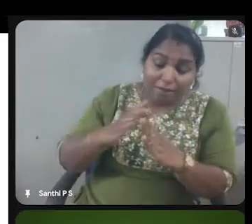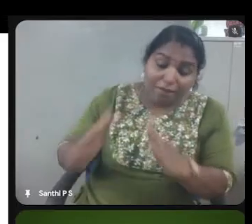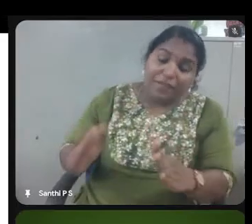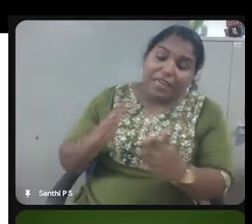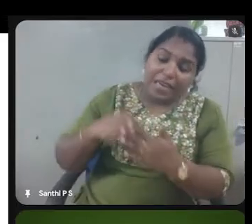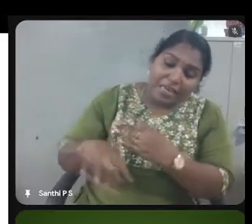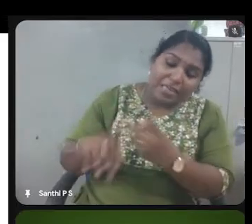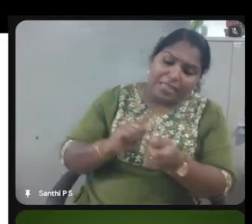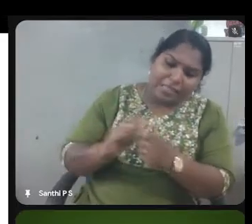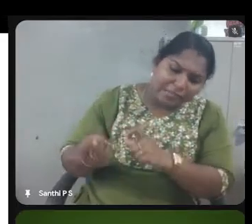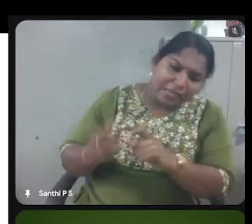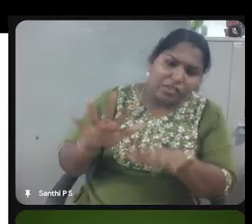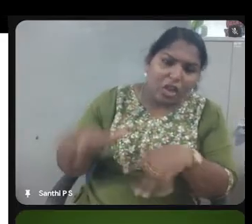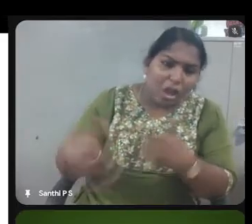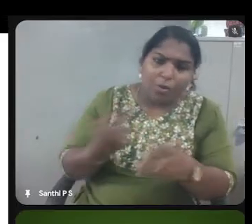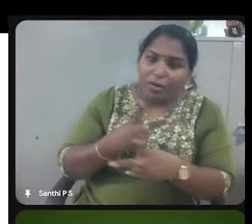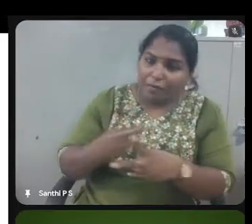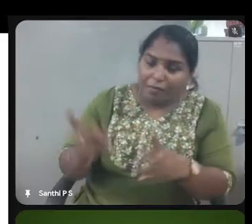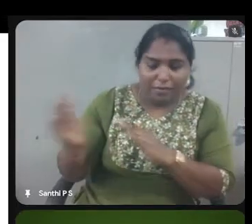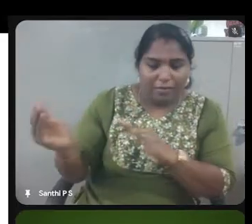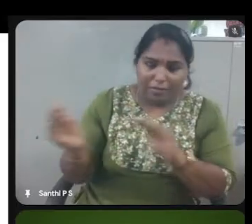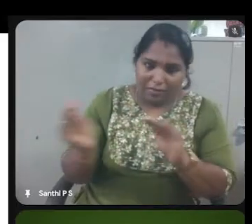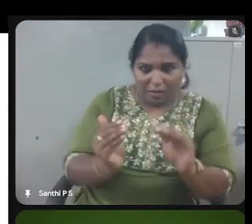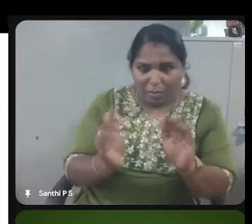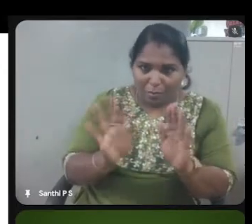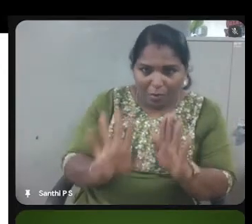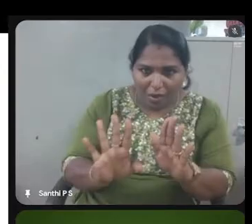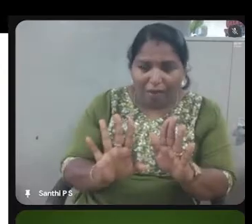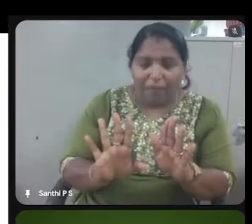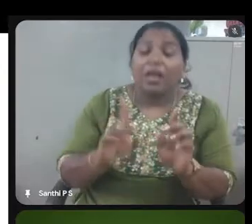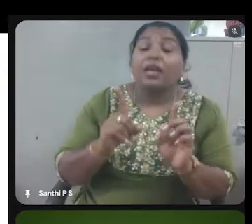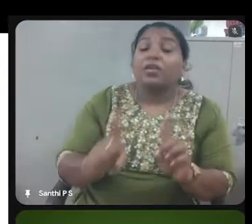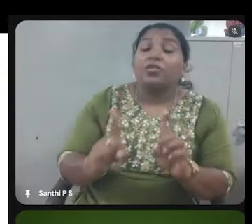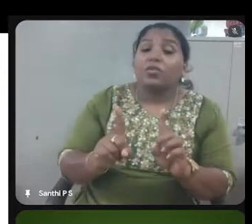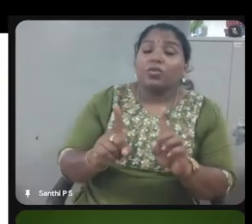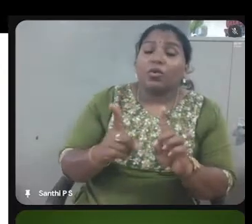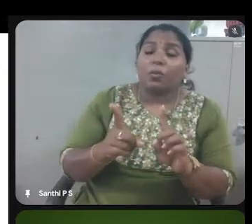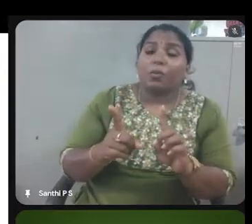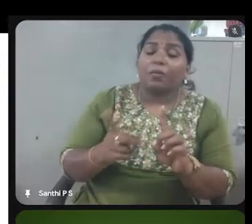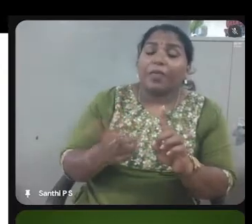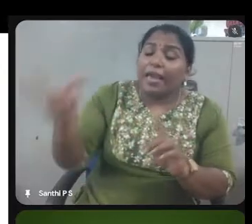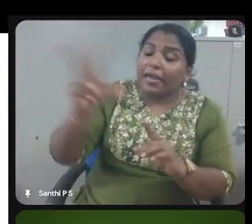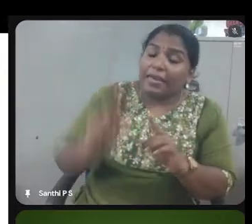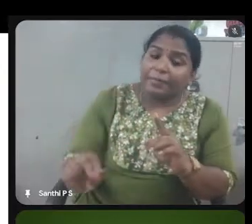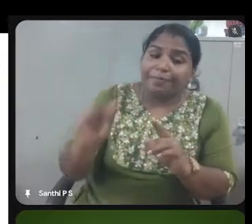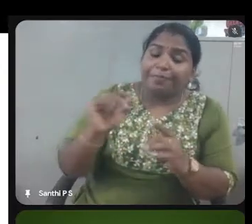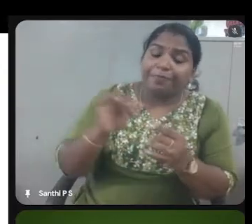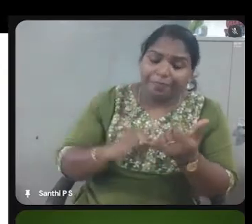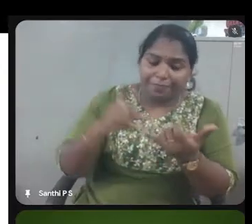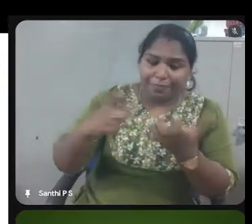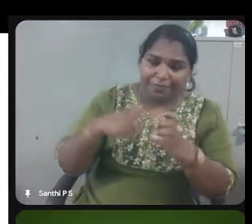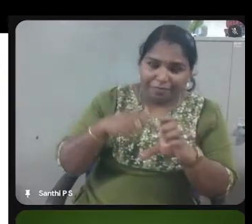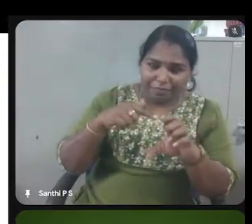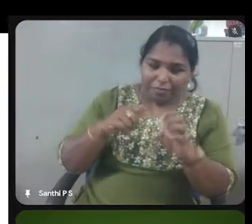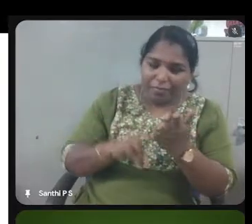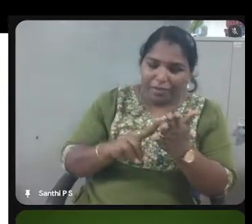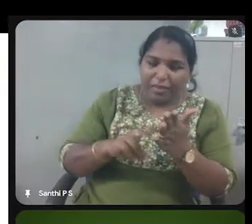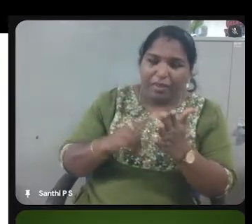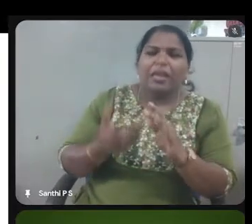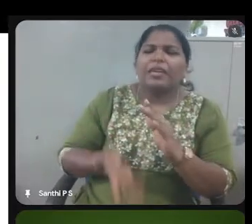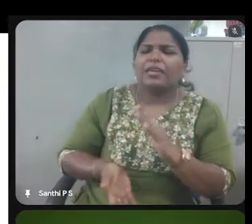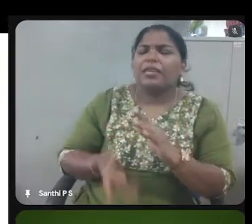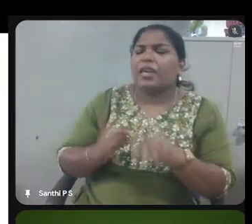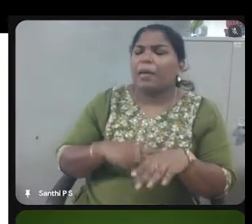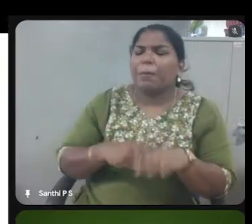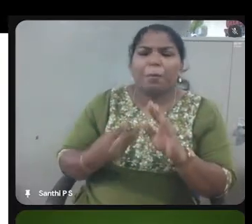സപ്പോർട്ട് ചെയ്യുന്നത്. അപ്പം ഡെഫിനറ്റ്ലി വീണ്ടും എന്തിനാണ് നിങ്ങൾ വീണ്ടും ഈ സ്ക്രീൻ ടൈം ഇൻട്രൊഡ്യൂസ് ചെയ്യുന്നത്? 3 വയസ്സായ ഒരു കുട്ടിയാണ്.